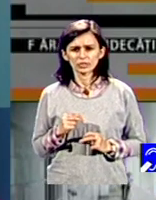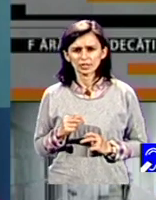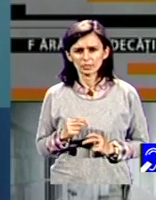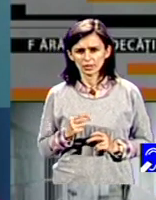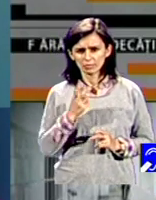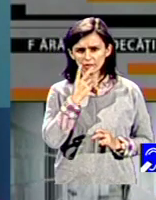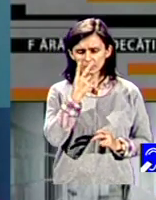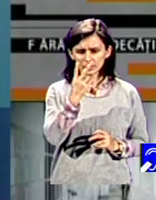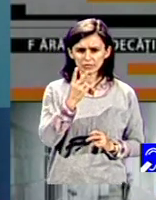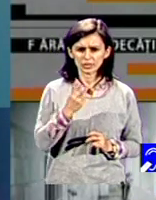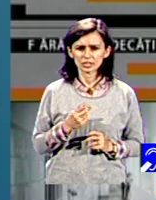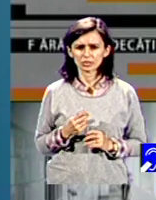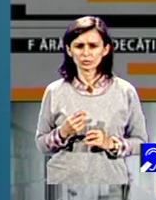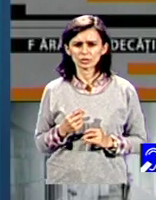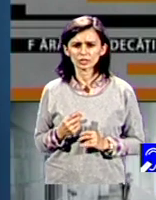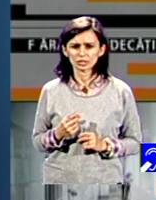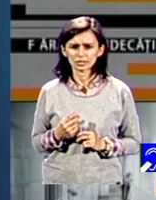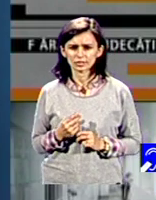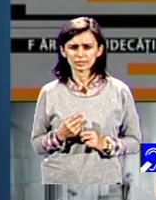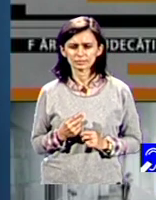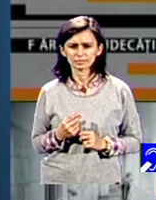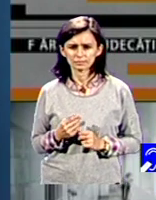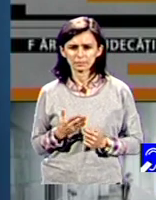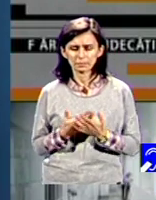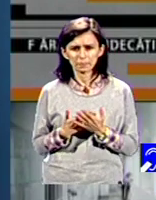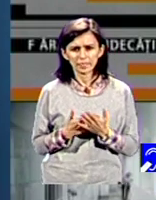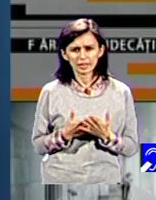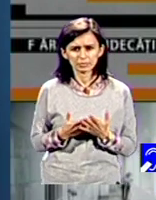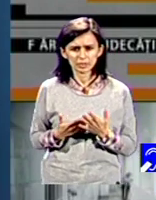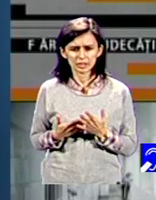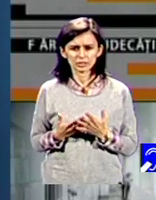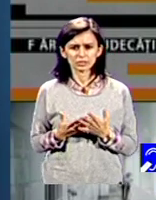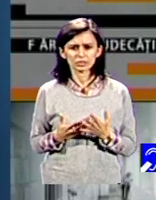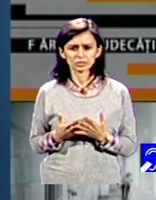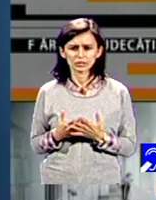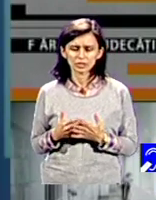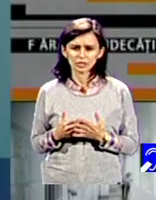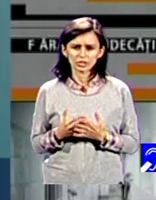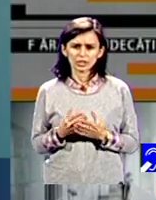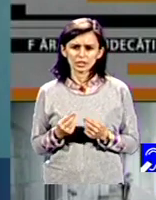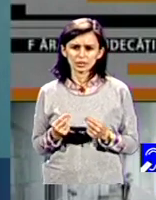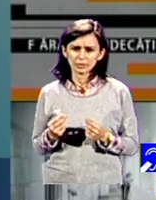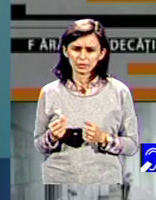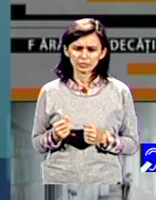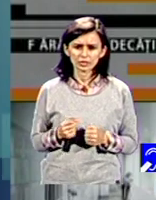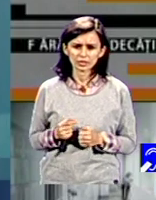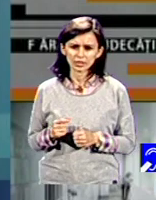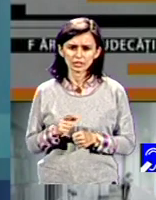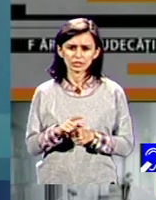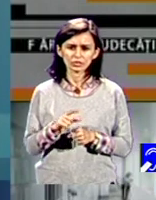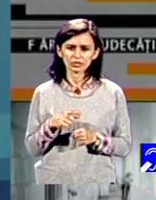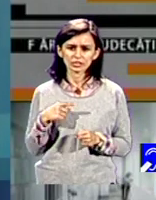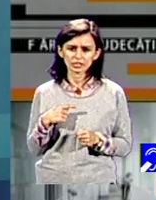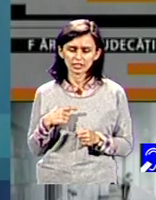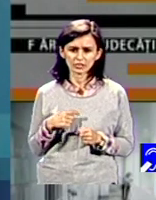că surprinzător deja pentru majoritatea joburilor postate sunt deja și aplicări ok